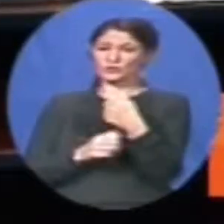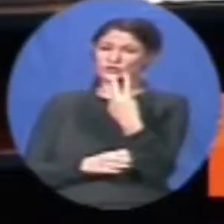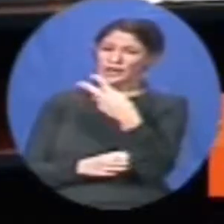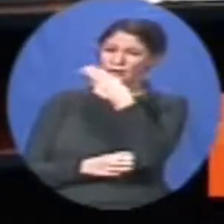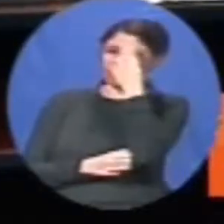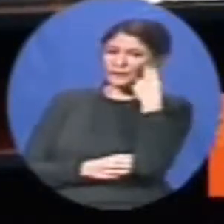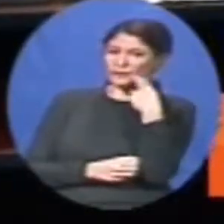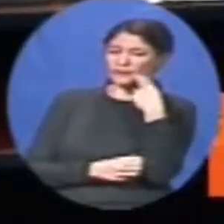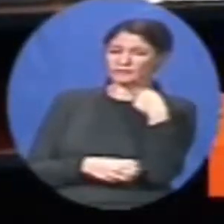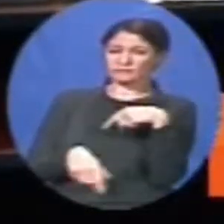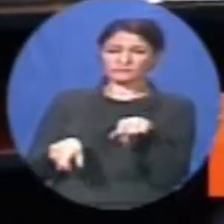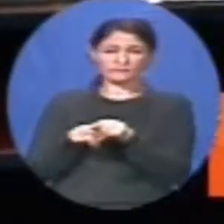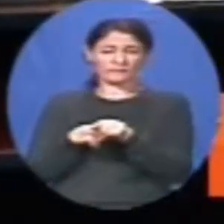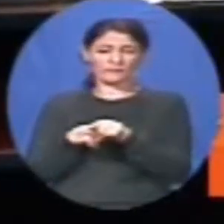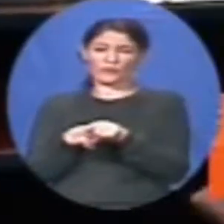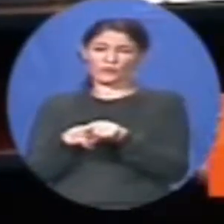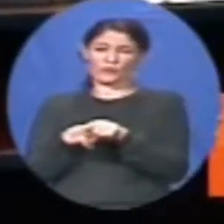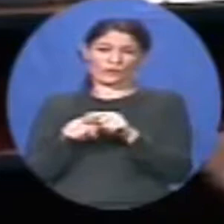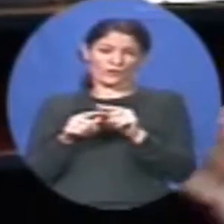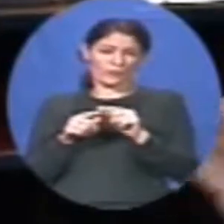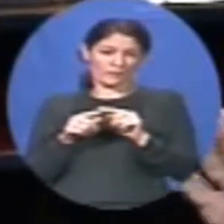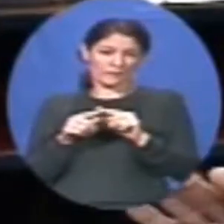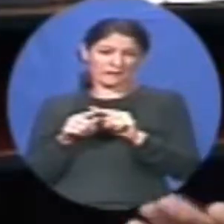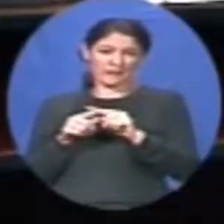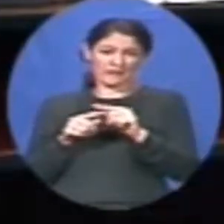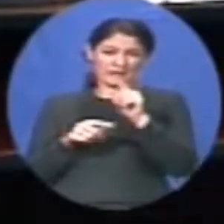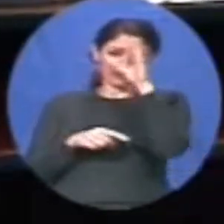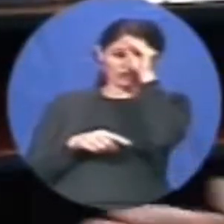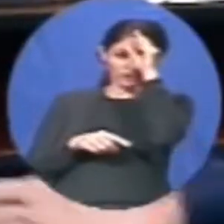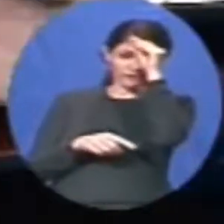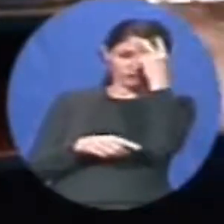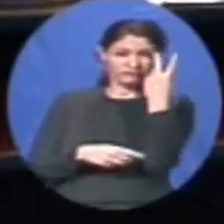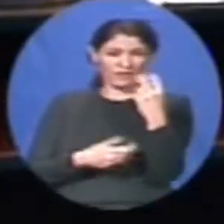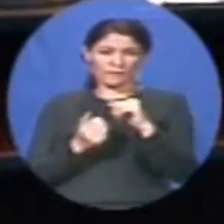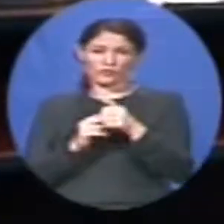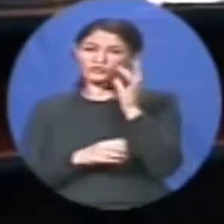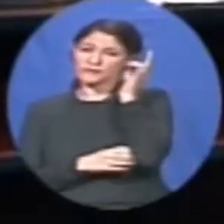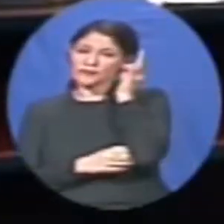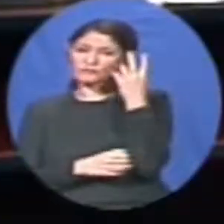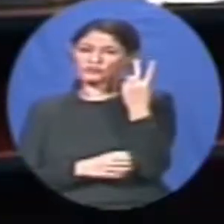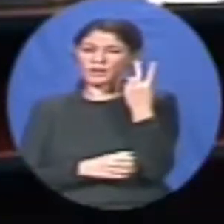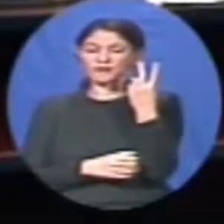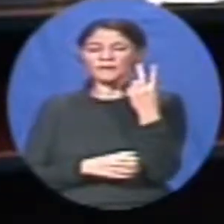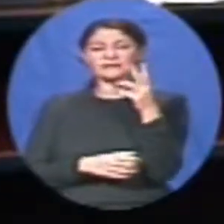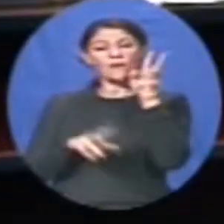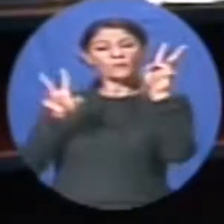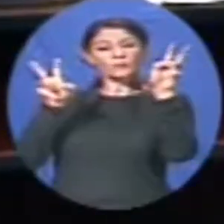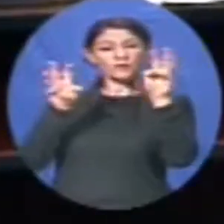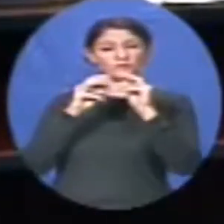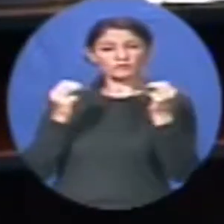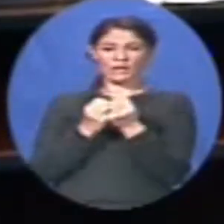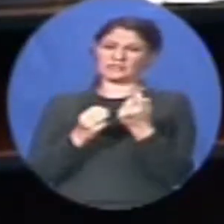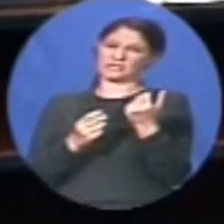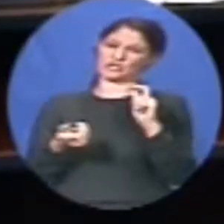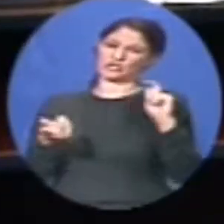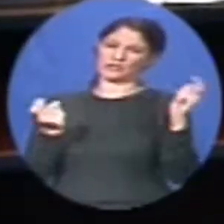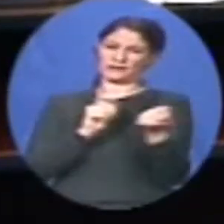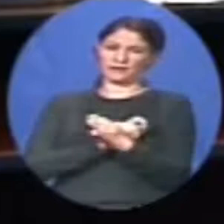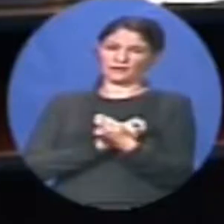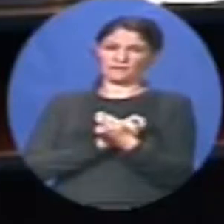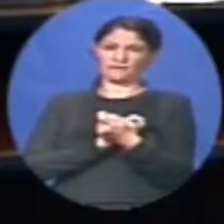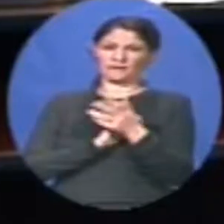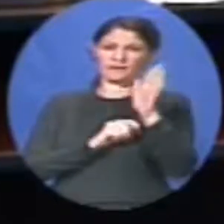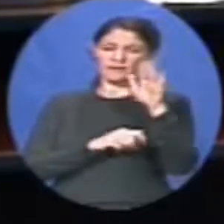הורים מאותו מין, יש משפחות... קודם כל, המושג משפחה השתנה. נכון. לתוך זה, ולתוך המרחב המשפחתי,